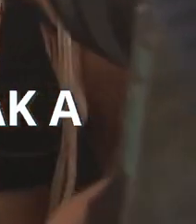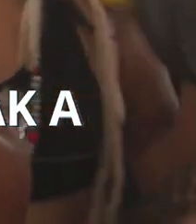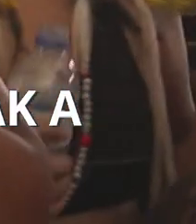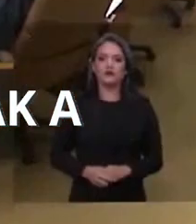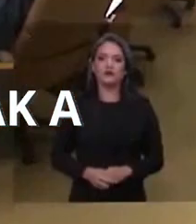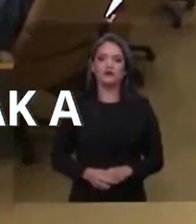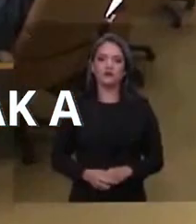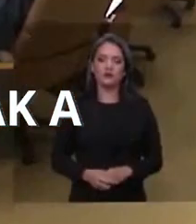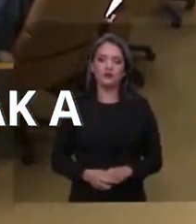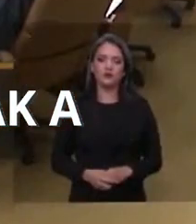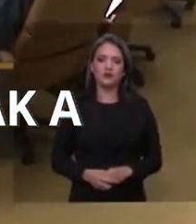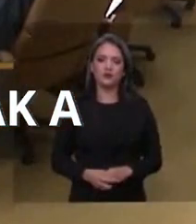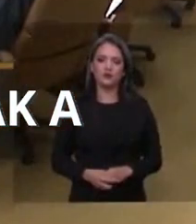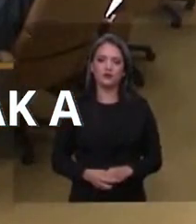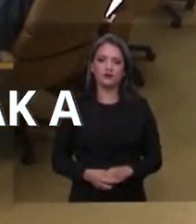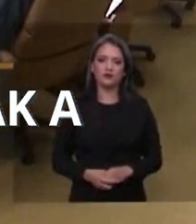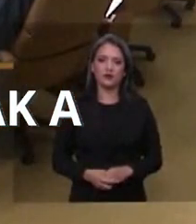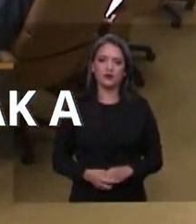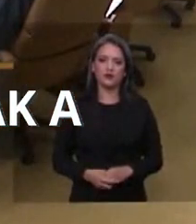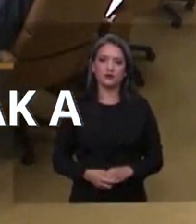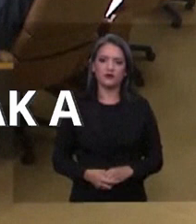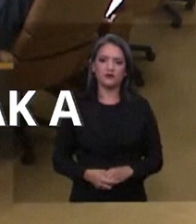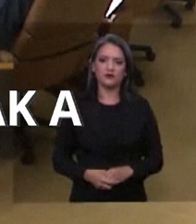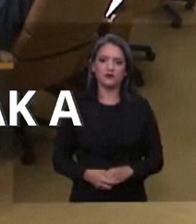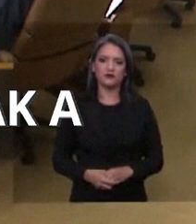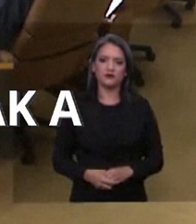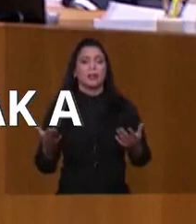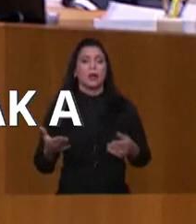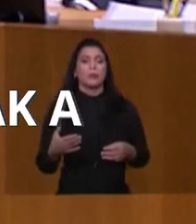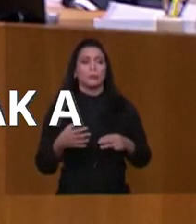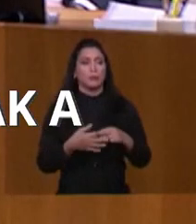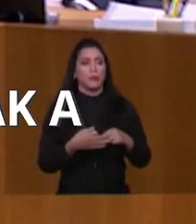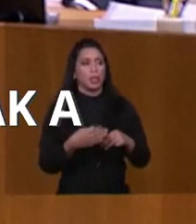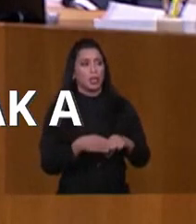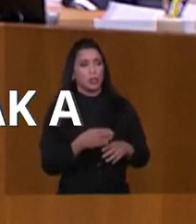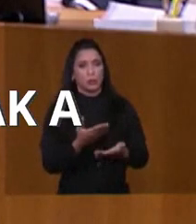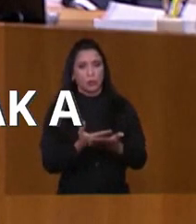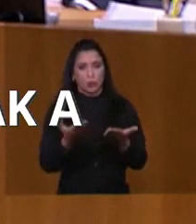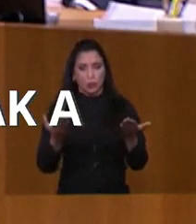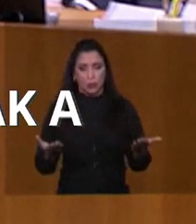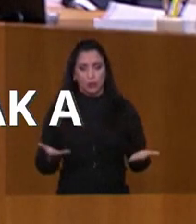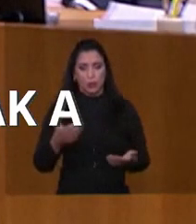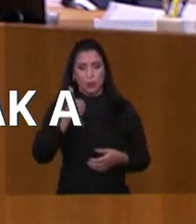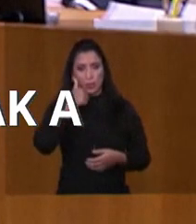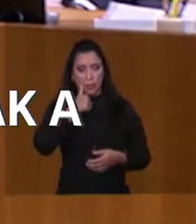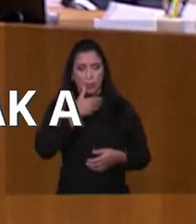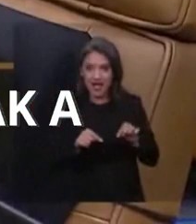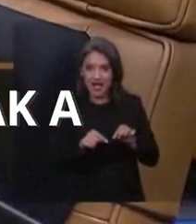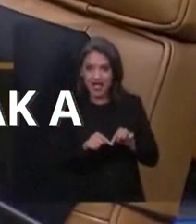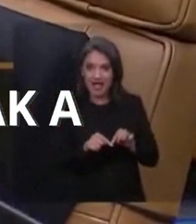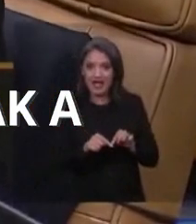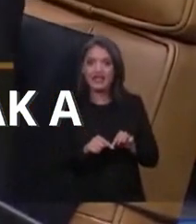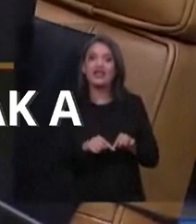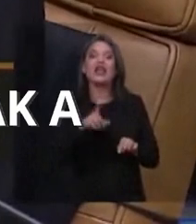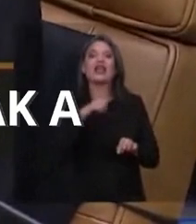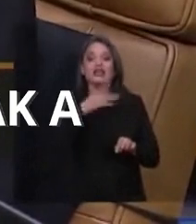ha bizonyítani tudják, hogy a brazil alkotmány 1988-as elfogadása idején is birtokolták azokat.